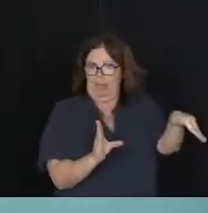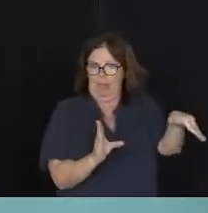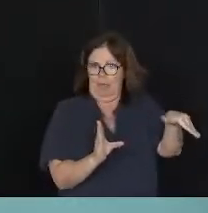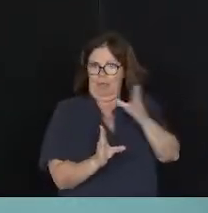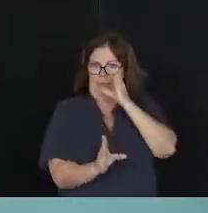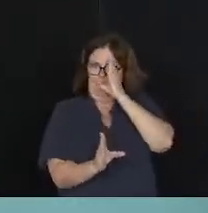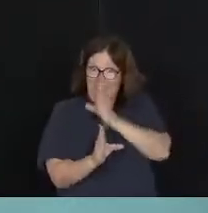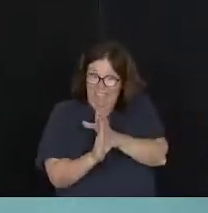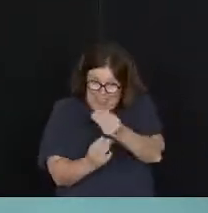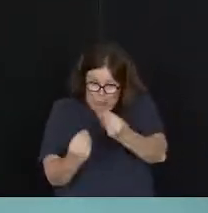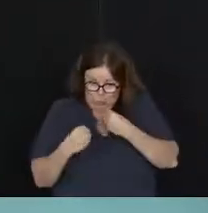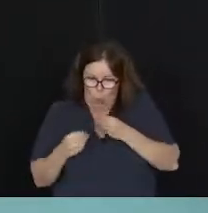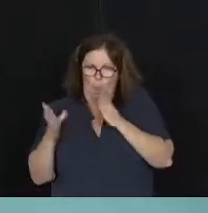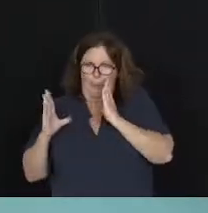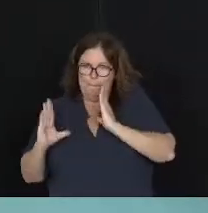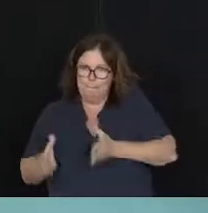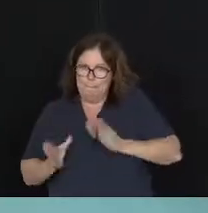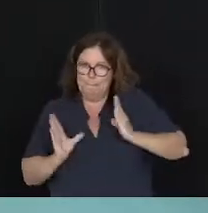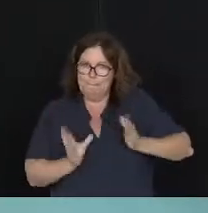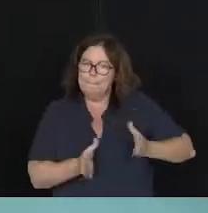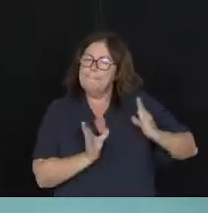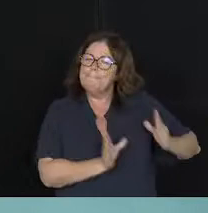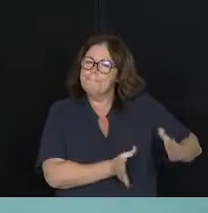ronde d'aujourd'hui, pour terminer